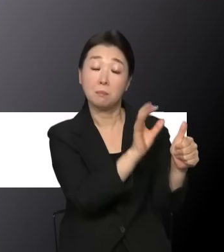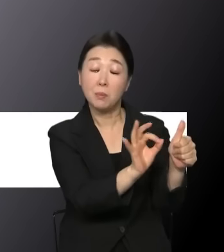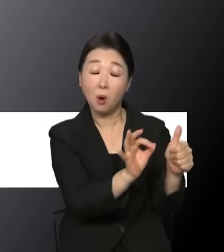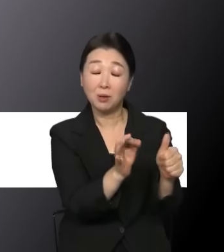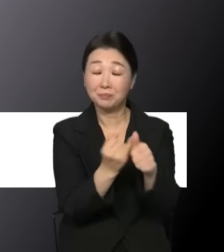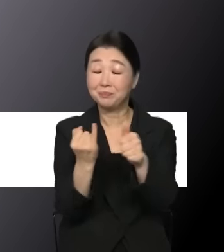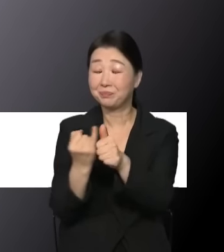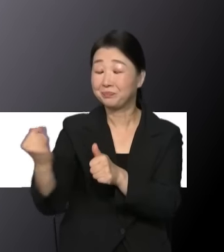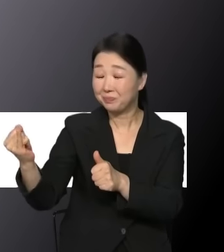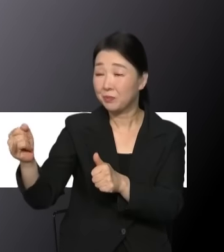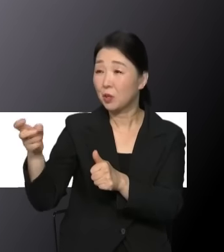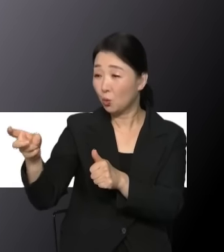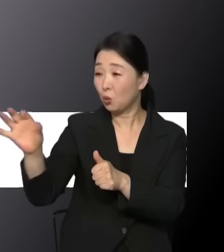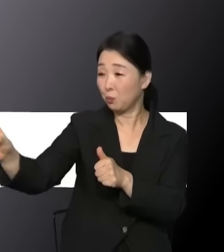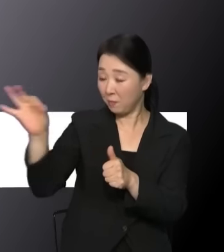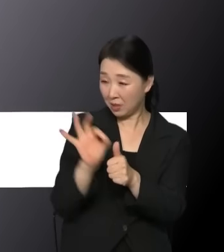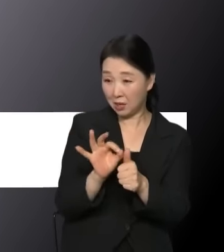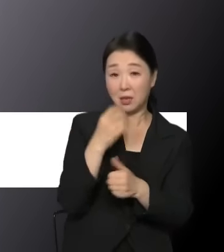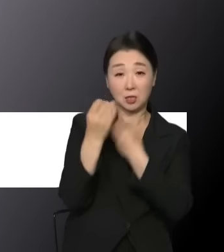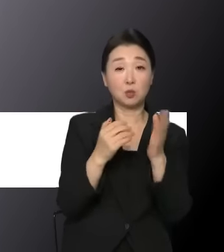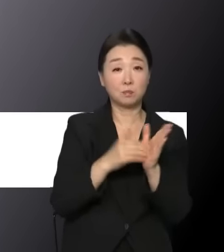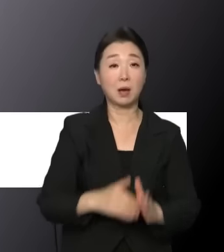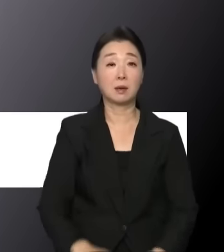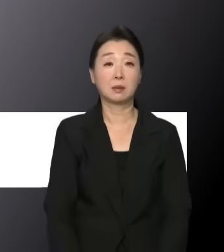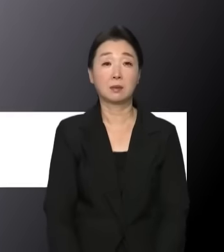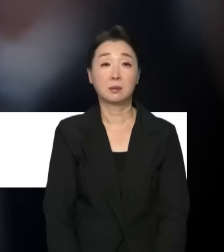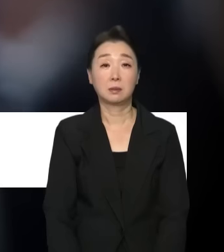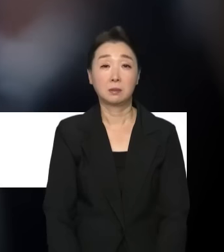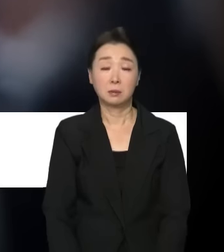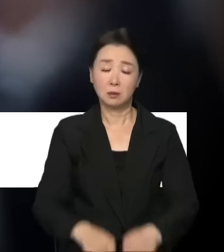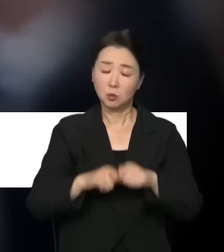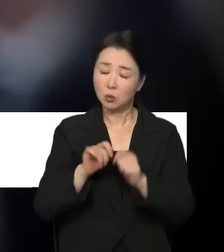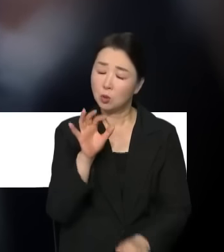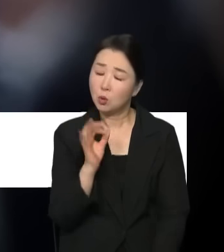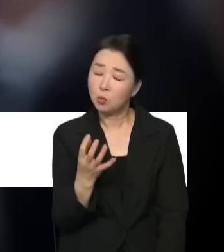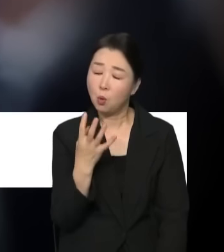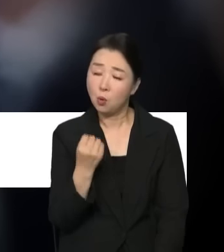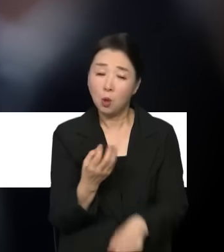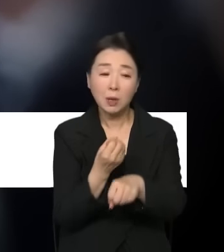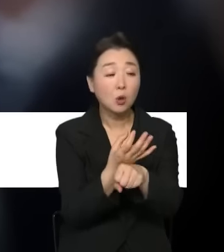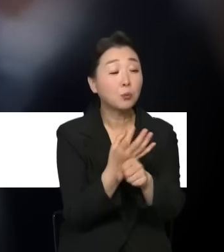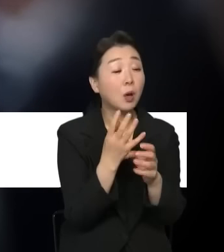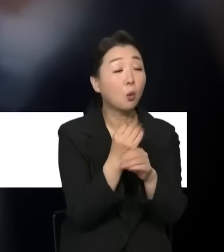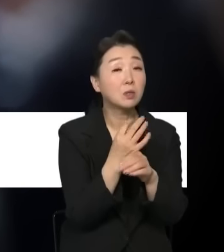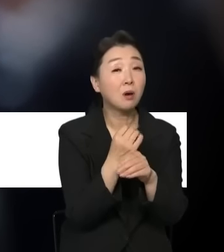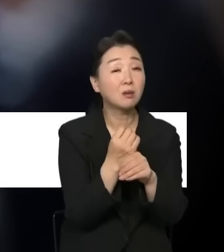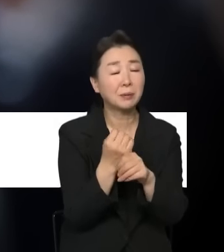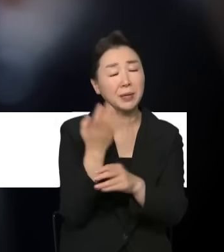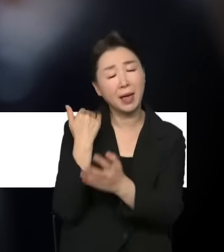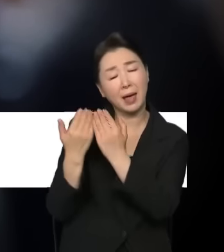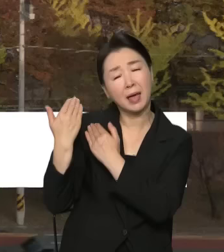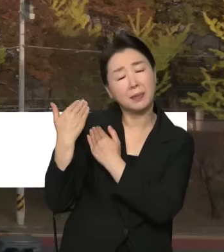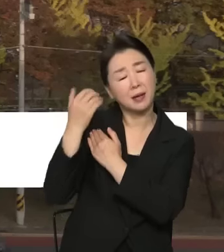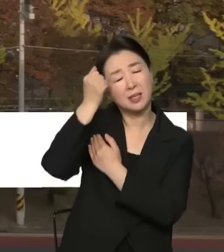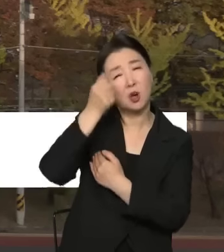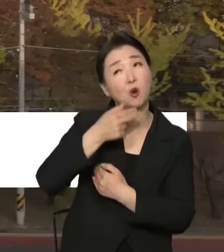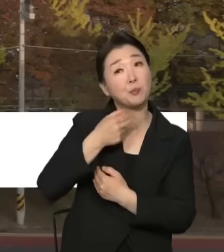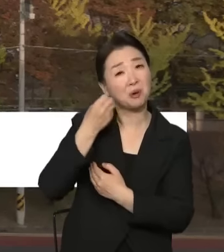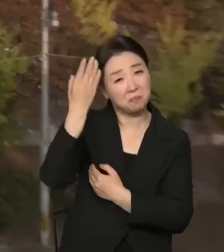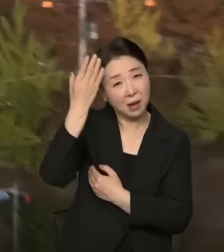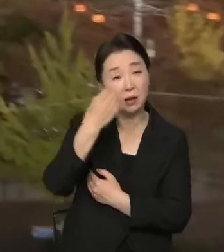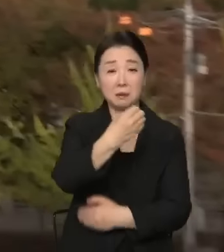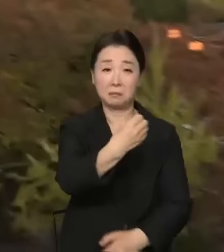여사에게 교통비를 받았다고 진술했다는 겁니다. 구체적인 액수와 전달 시기에 대해선 오래된 일이라 기억나지 않는다고